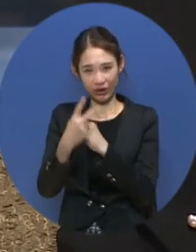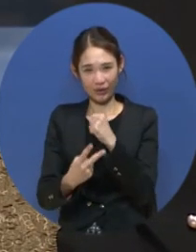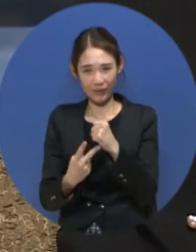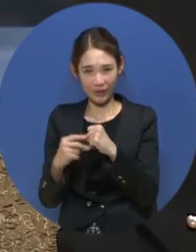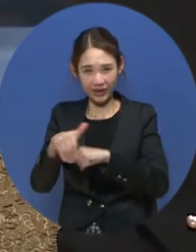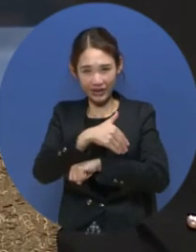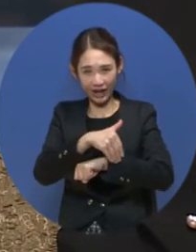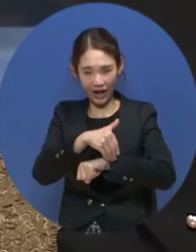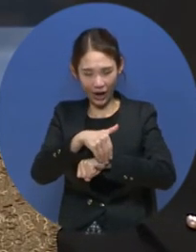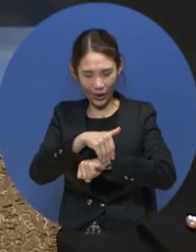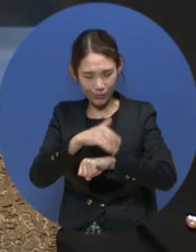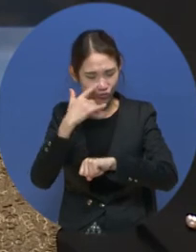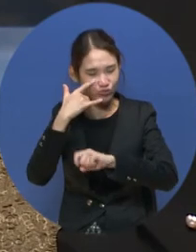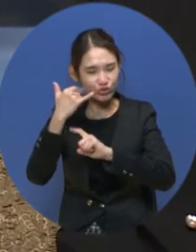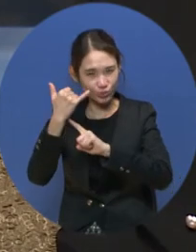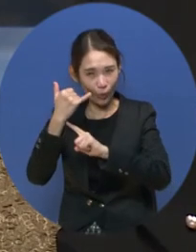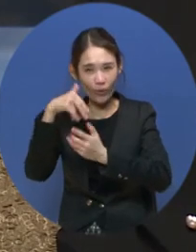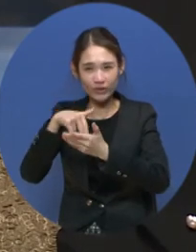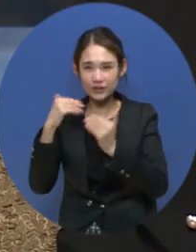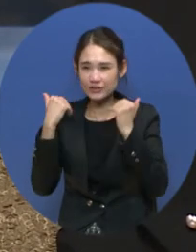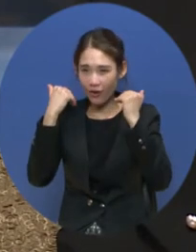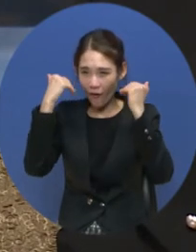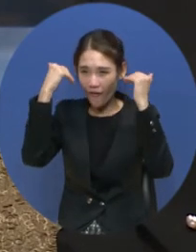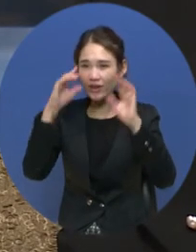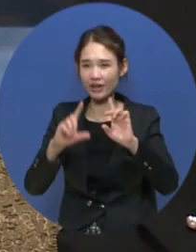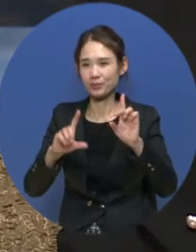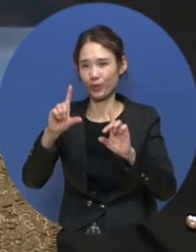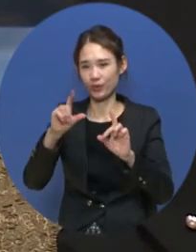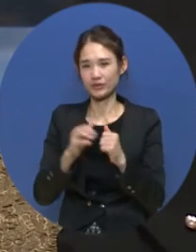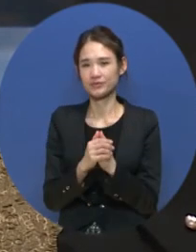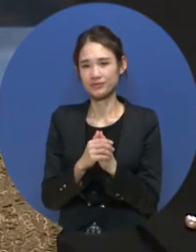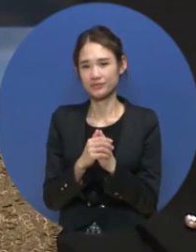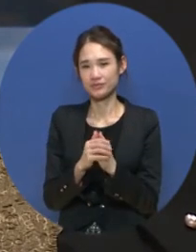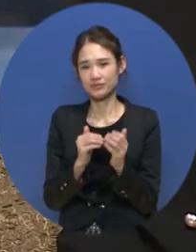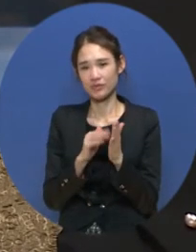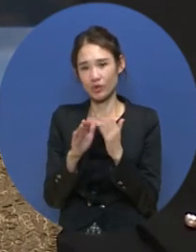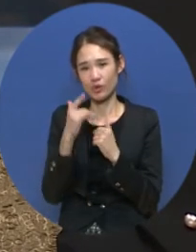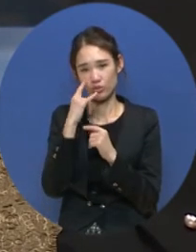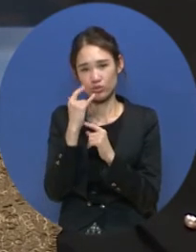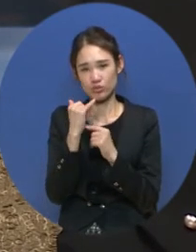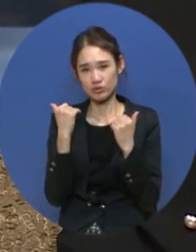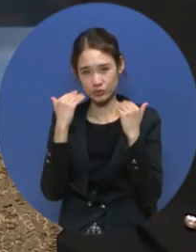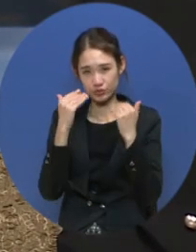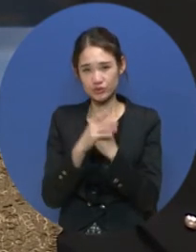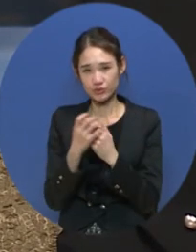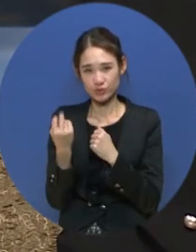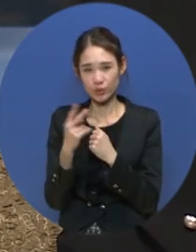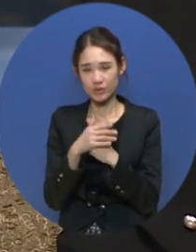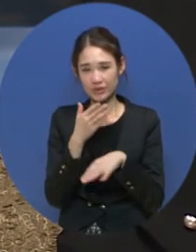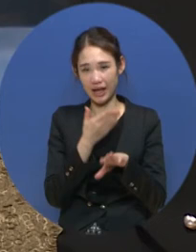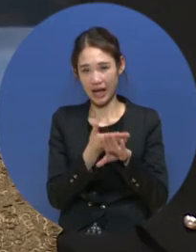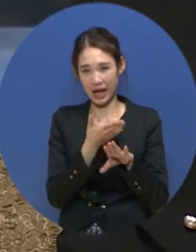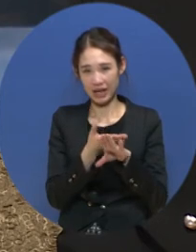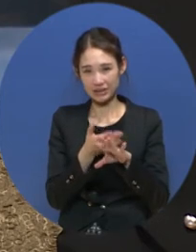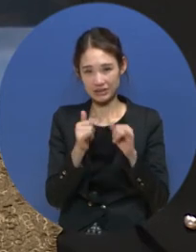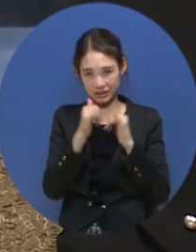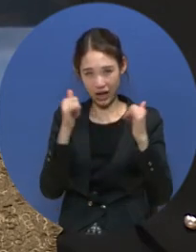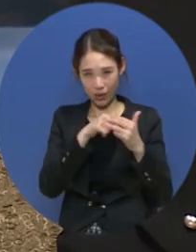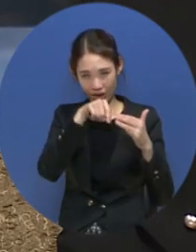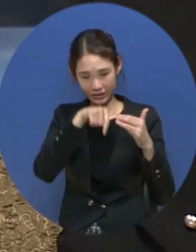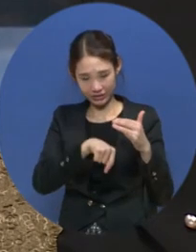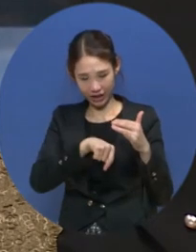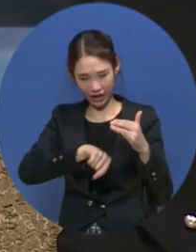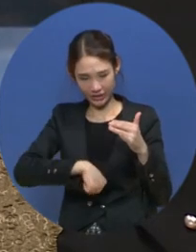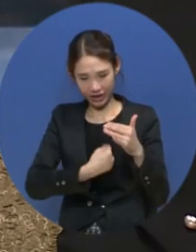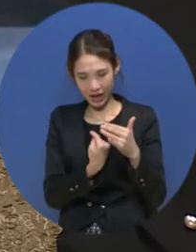다니고 나면서 부모로서 성장하는 모습 네. 그다음에 그렇게 부모로서 성장하는 것 외에도 그분들이 사회